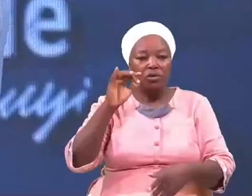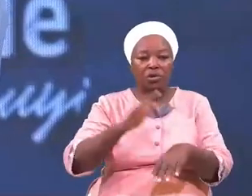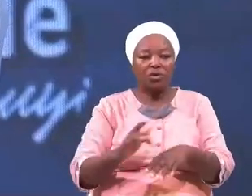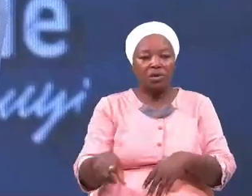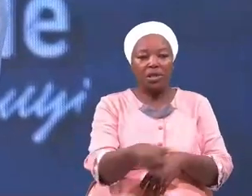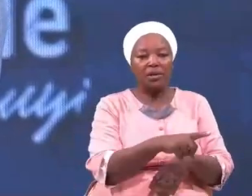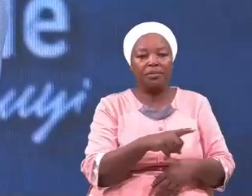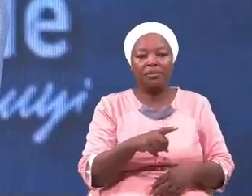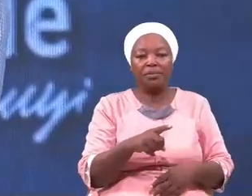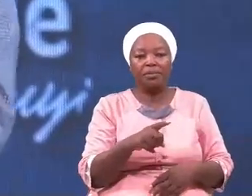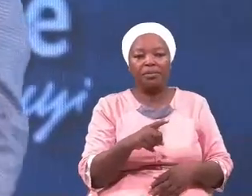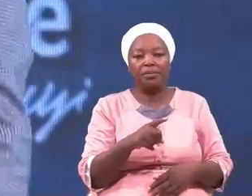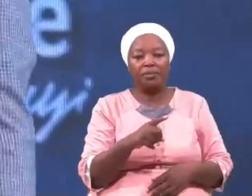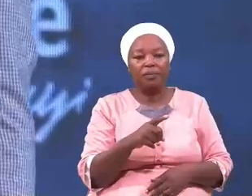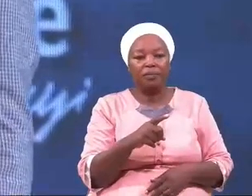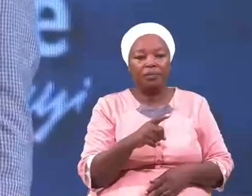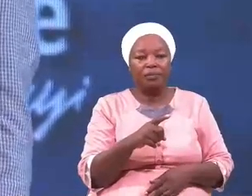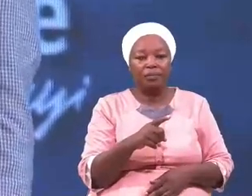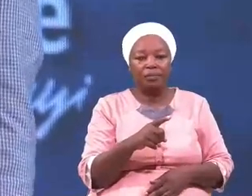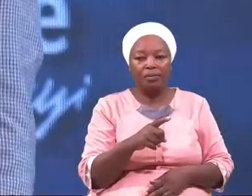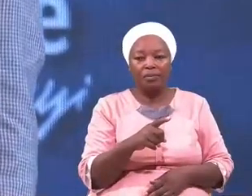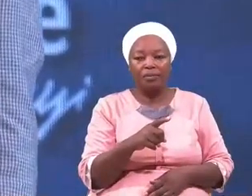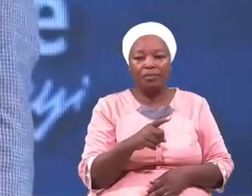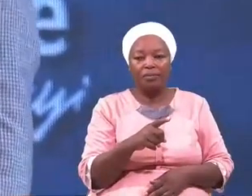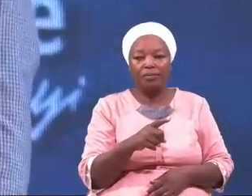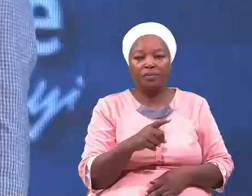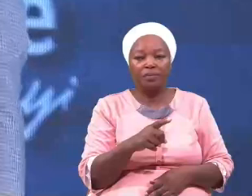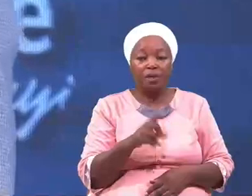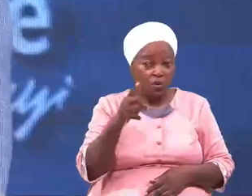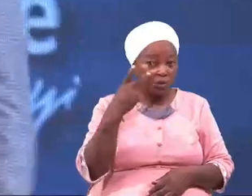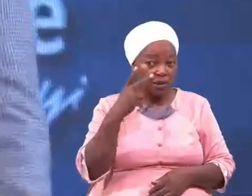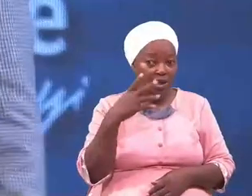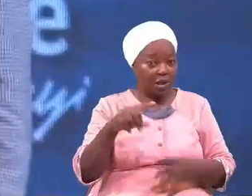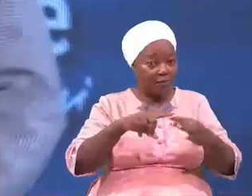Afin que l'exterminateur ne touchât pas au premier-né des Israélites.